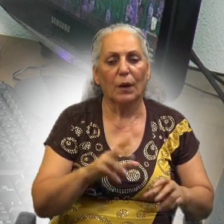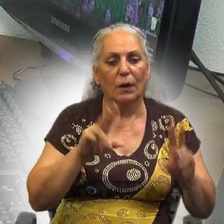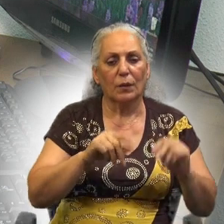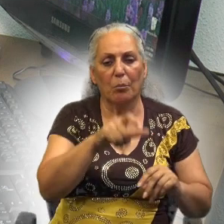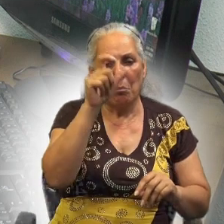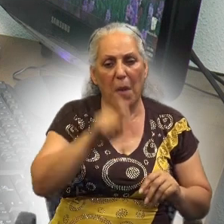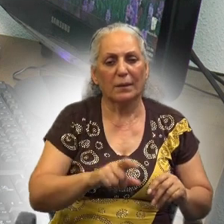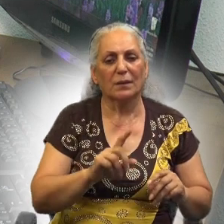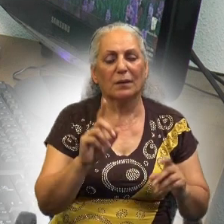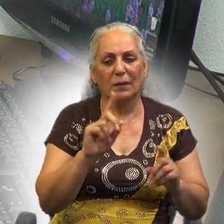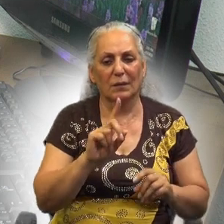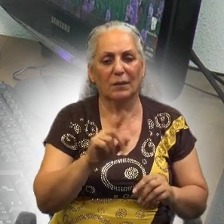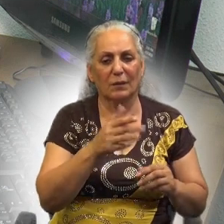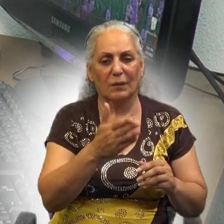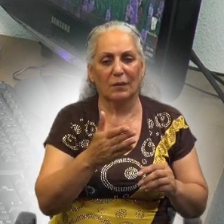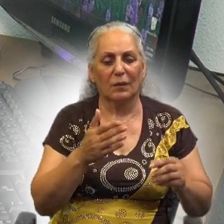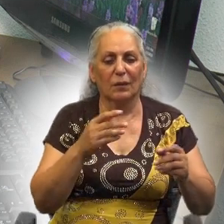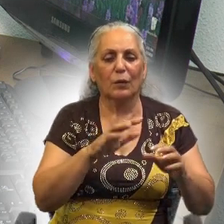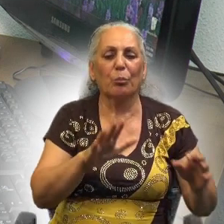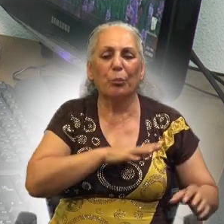անձին մեղսագրվող արարքը իր